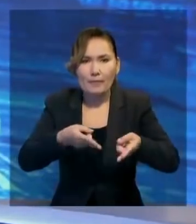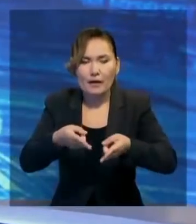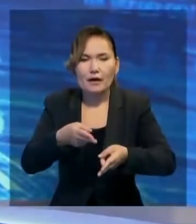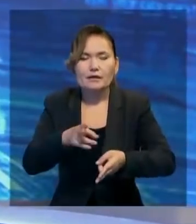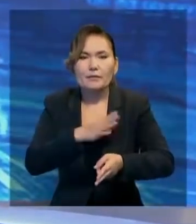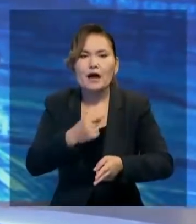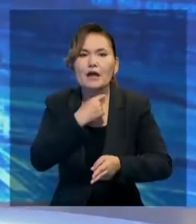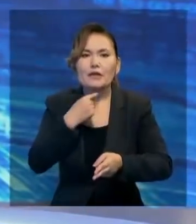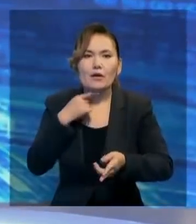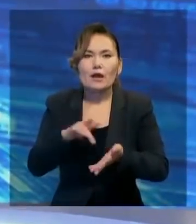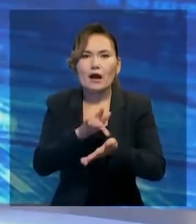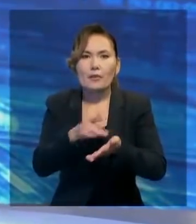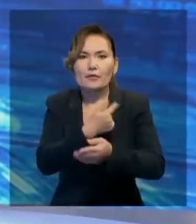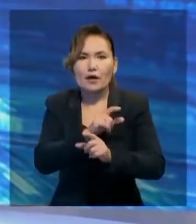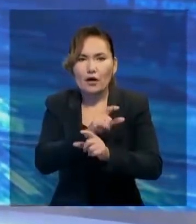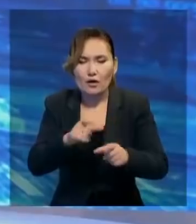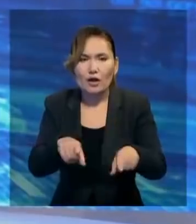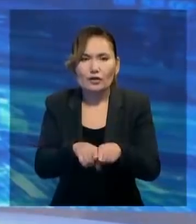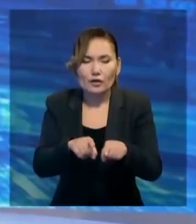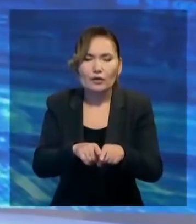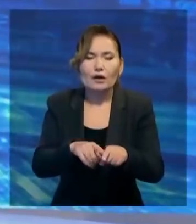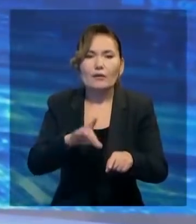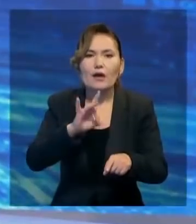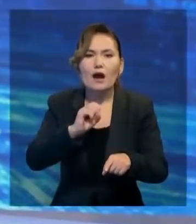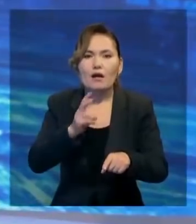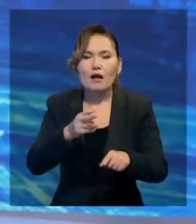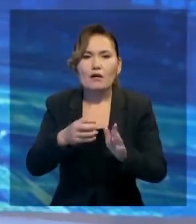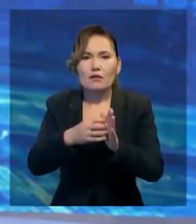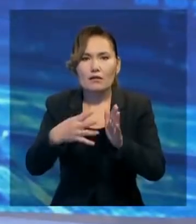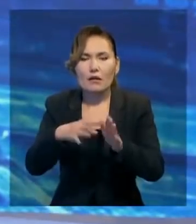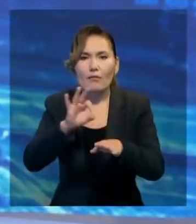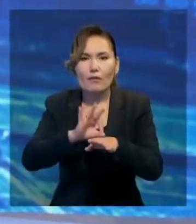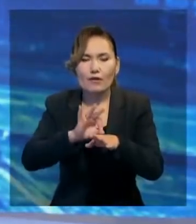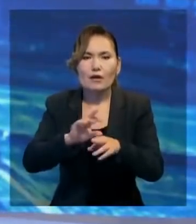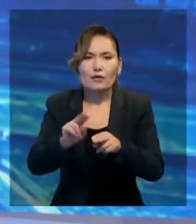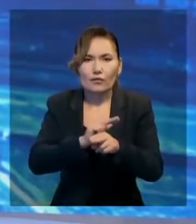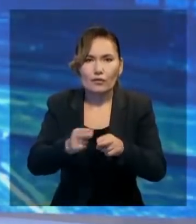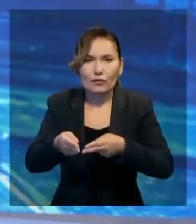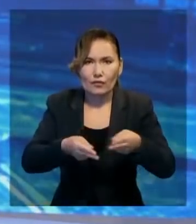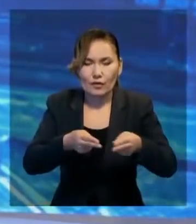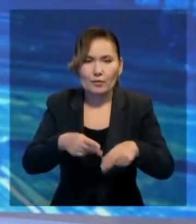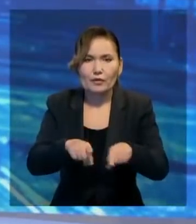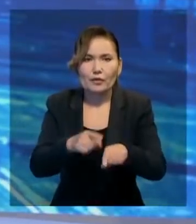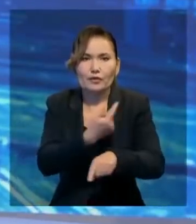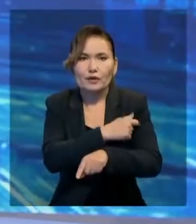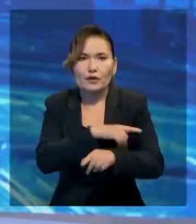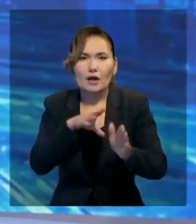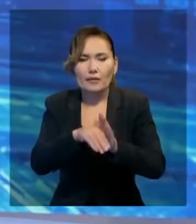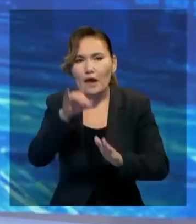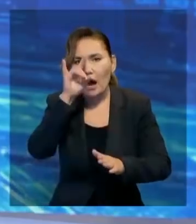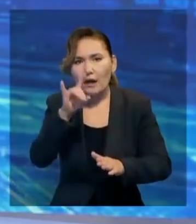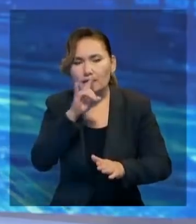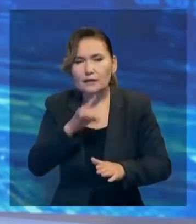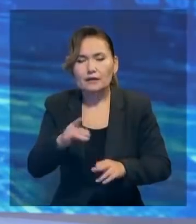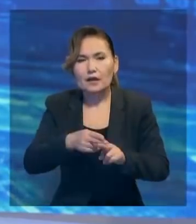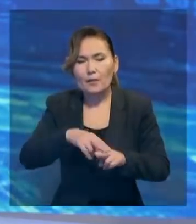енді Талдықорған ауруханаларында қолға алынды. Жетісулық жас ғалым емдеудің жаңа әдісін енгізіп қана қоймай, елімізде алғаш